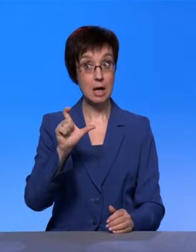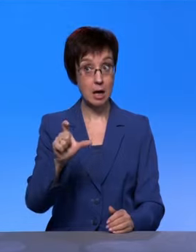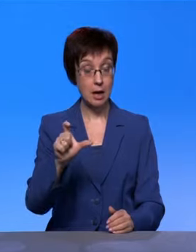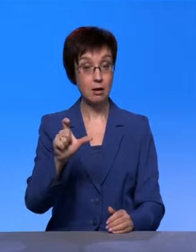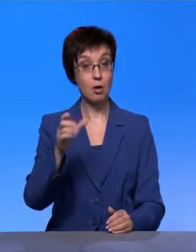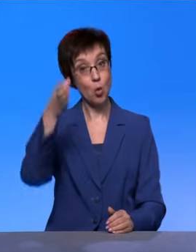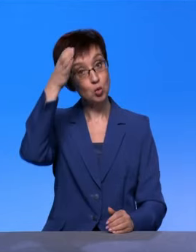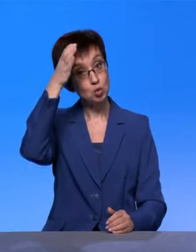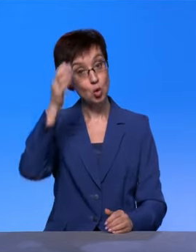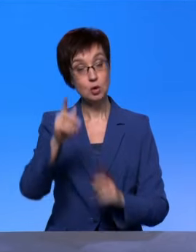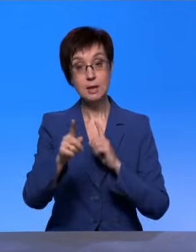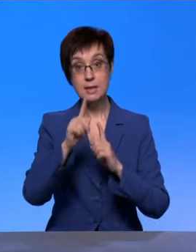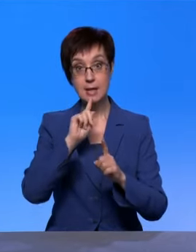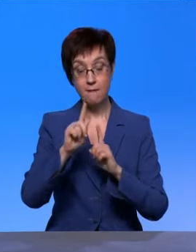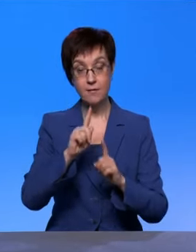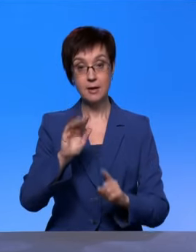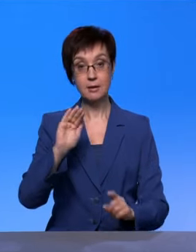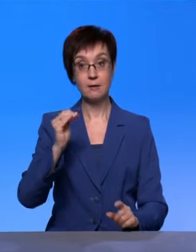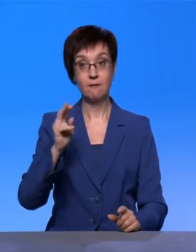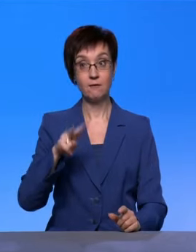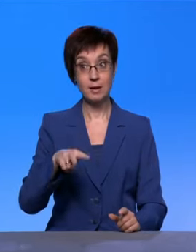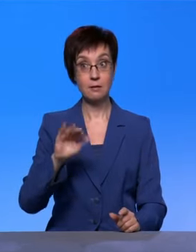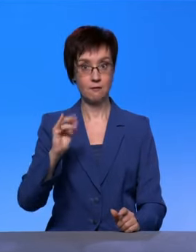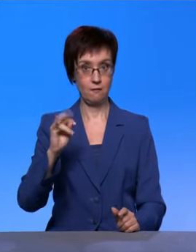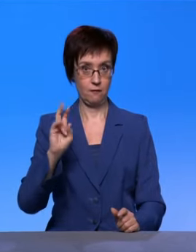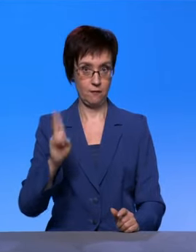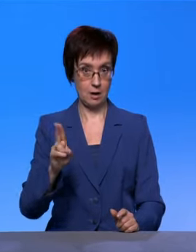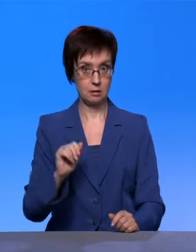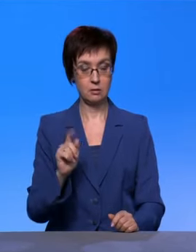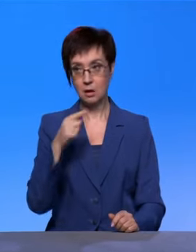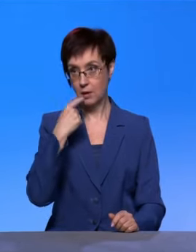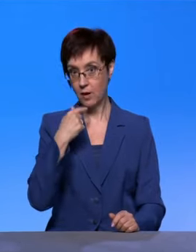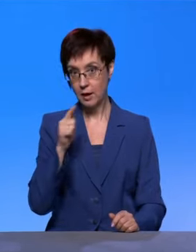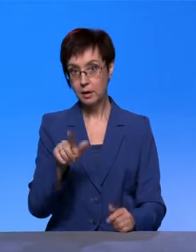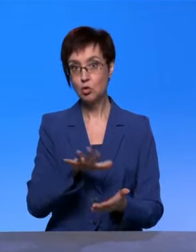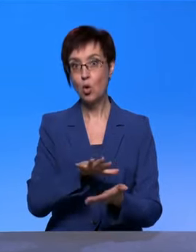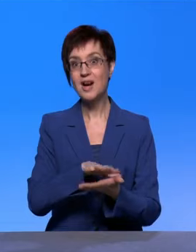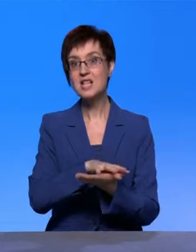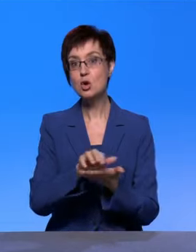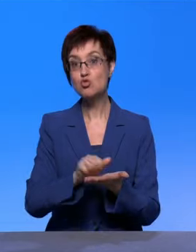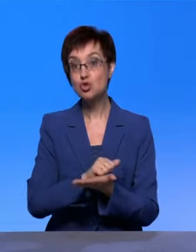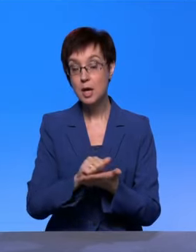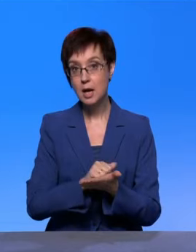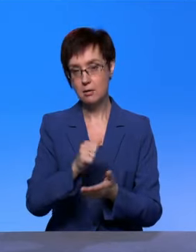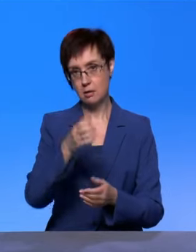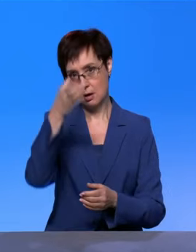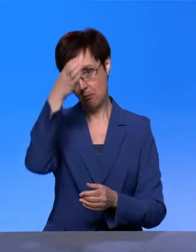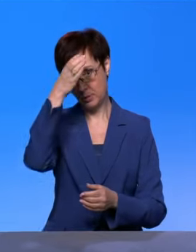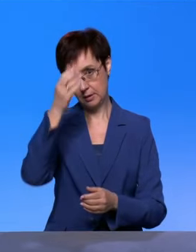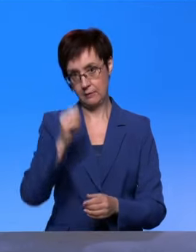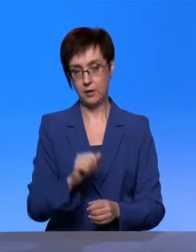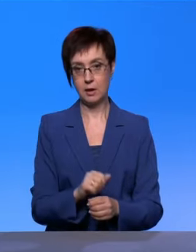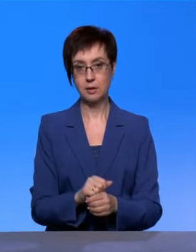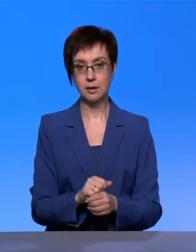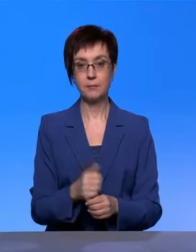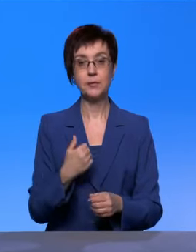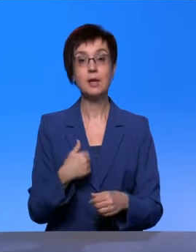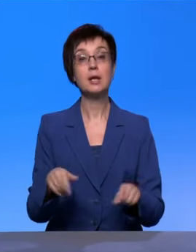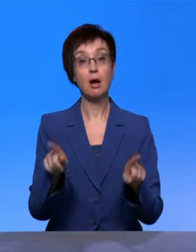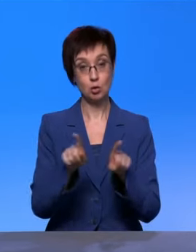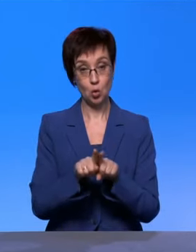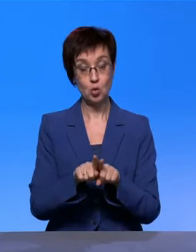филологического факультета. Она не только положительная, она говорит о разрушении образования. Они же работают с этими школьниками. Но я тоже с ними много